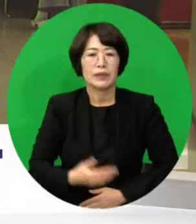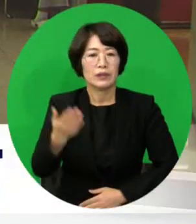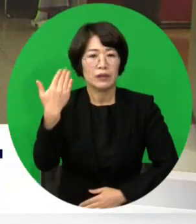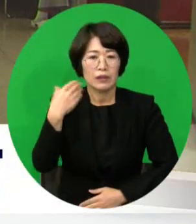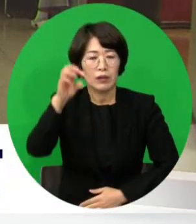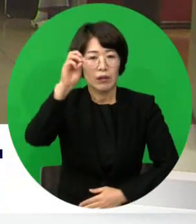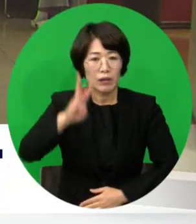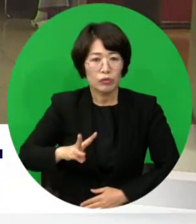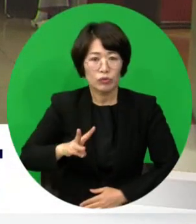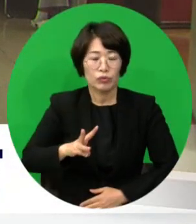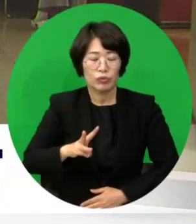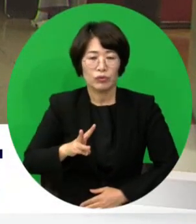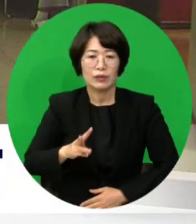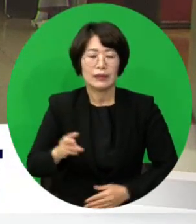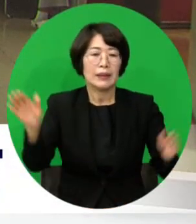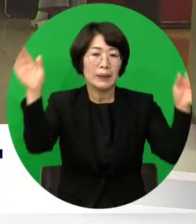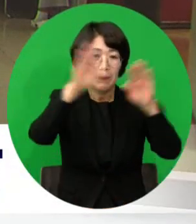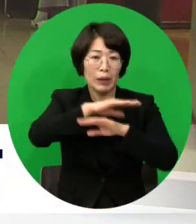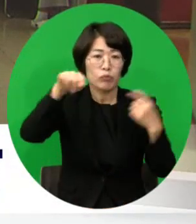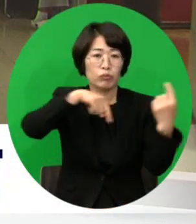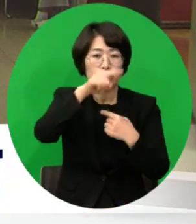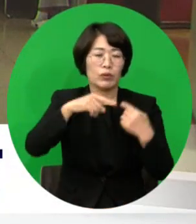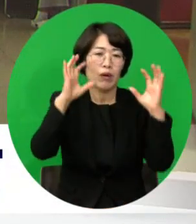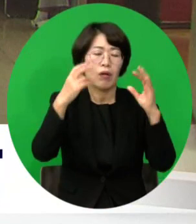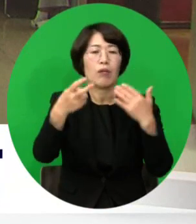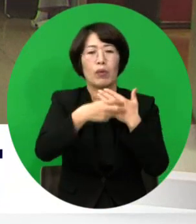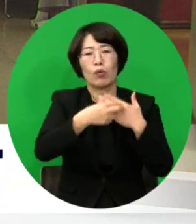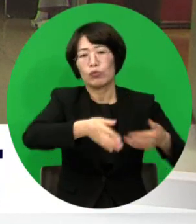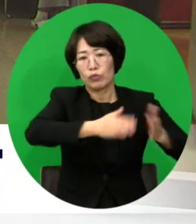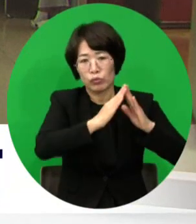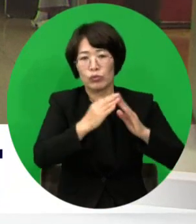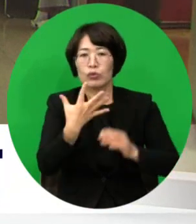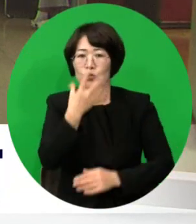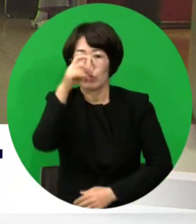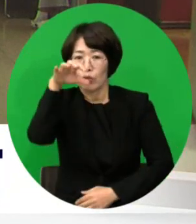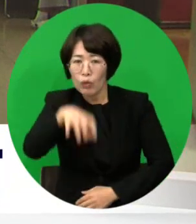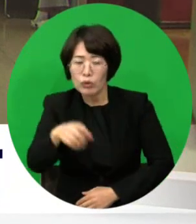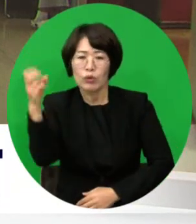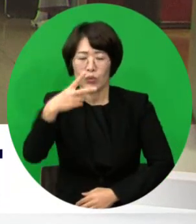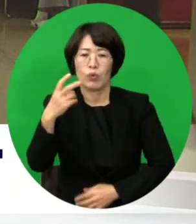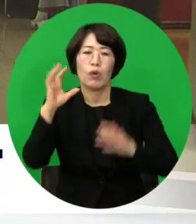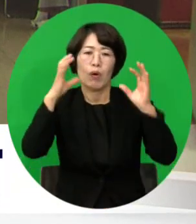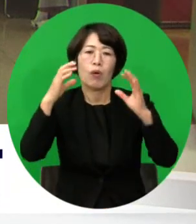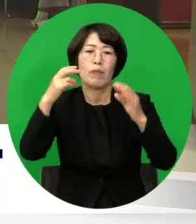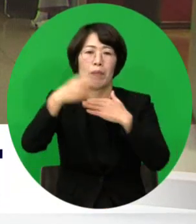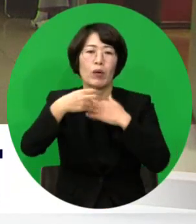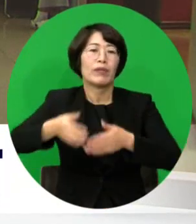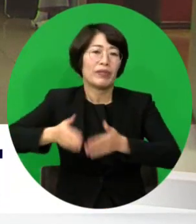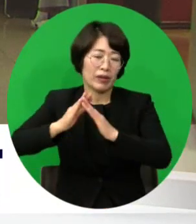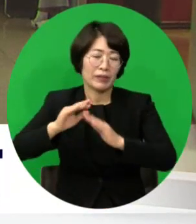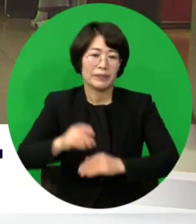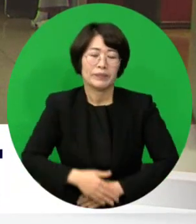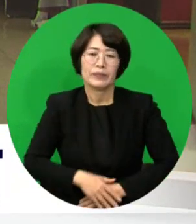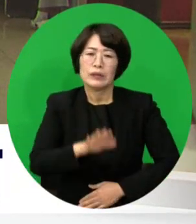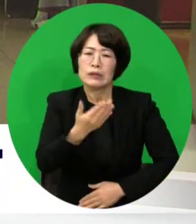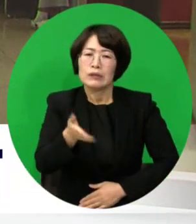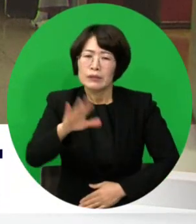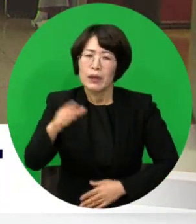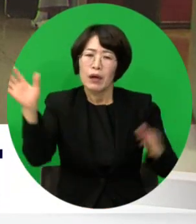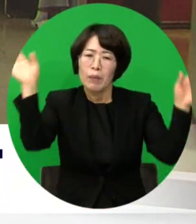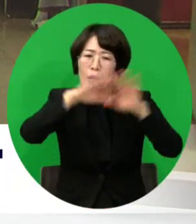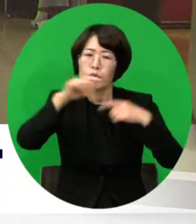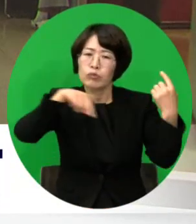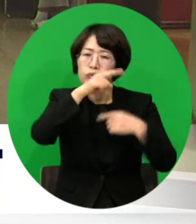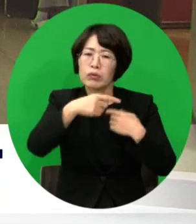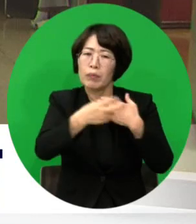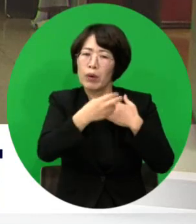지난해 광주에 공공심야 어린이병원이 생긴 데 이어 순천에도 어린이병원이 생겨 호응을 얻고 있습니다. 하지만 이 심야